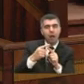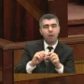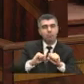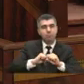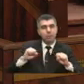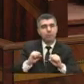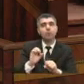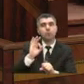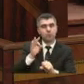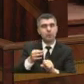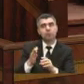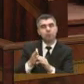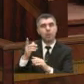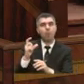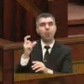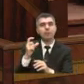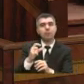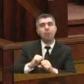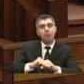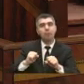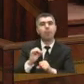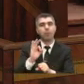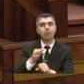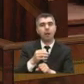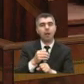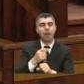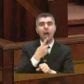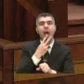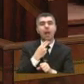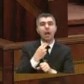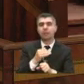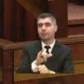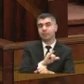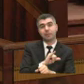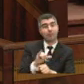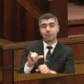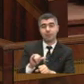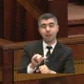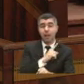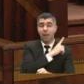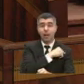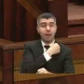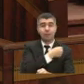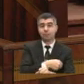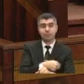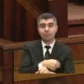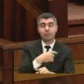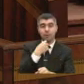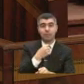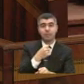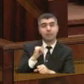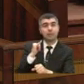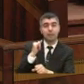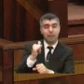الأديان. نحن في مقدمة الدول العربية والإسلامية التي ندافع عن هذا الشيء، وبالتالي لا يجب أن لا نسمح بمثل هذه المظاهر